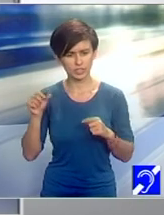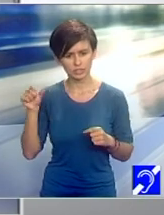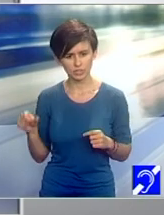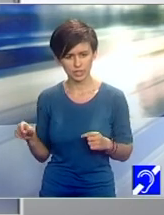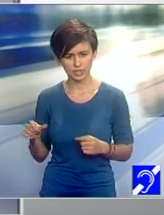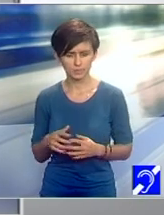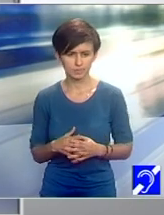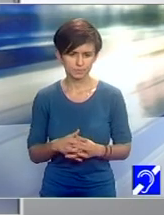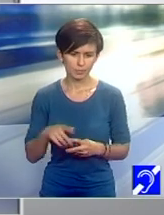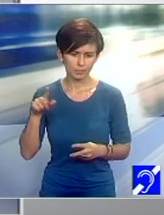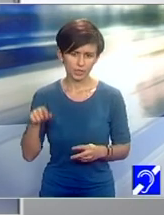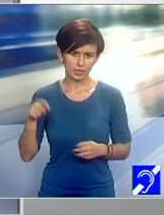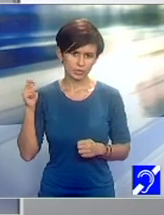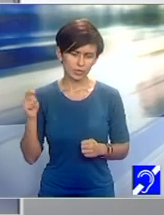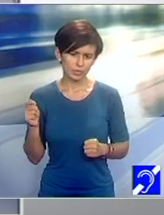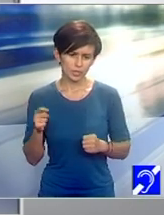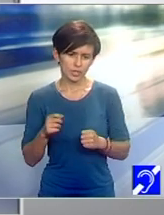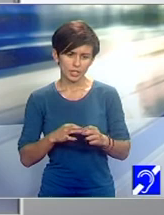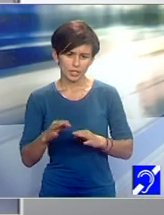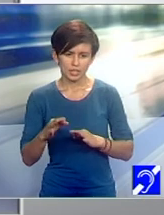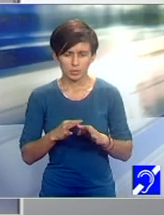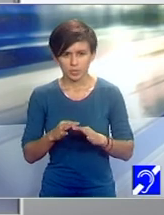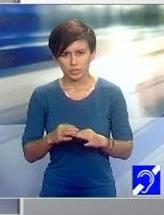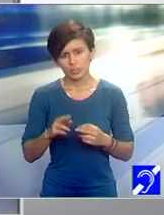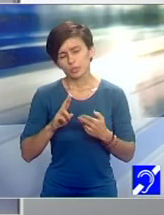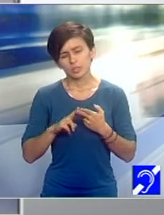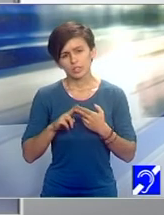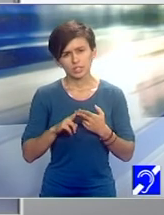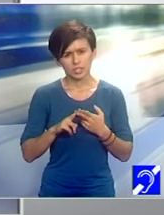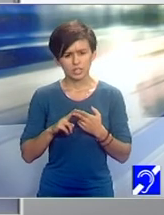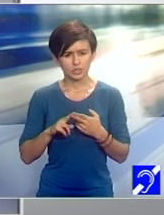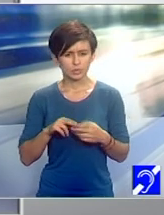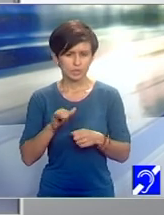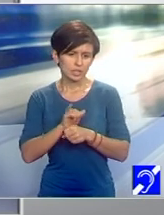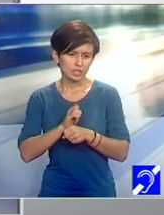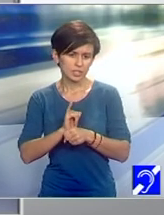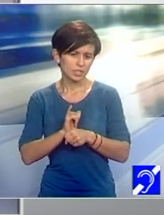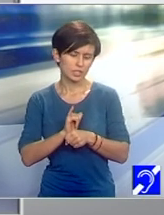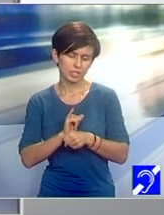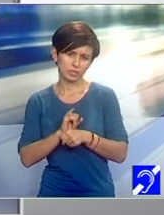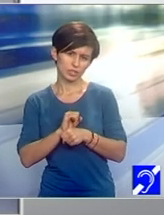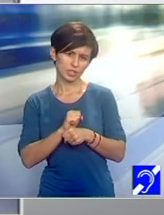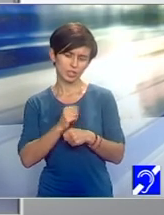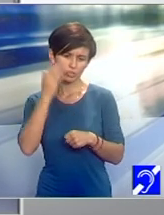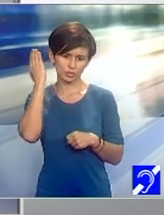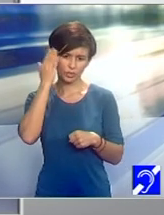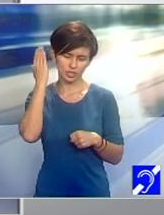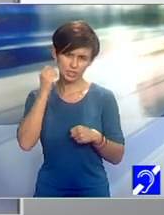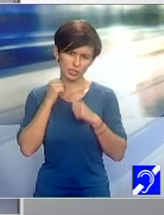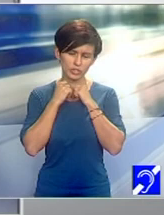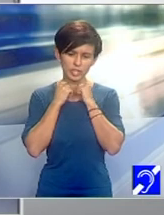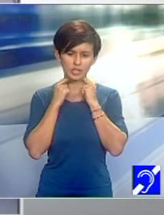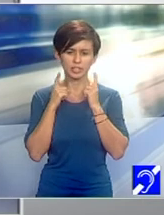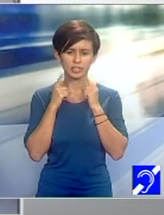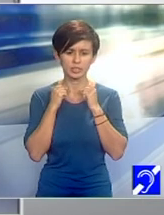februarie, plănuim o întâlnire cu directorii școlilor și grădinițelor care